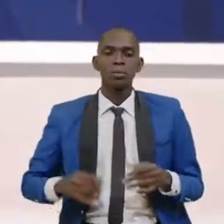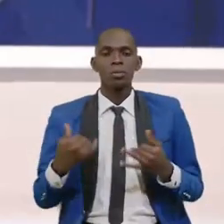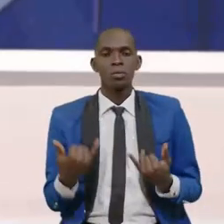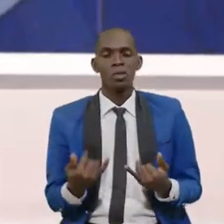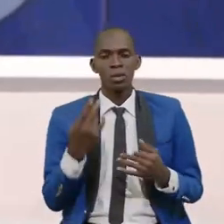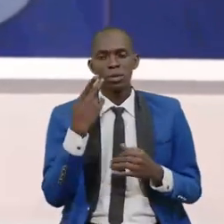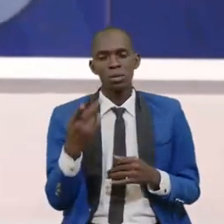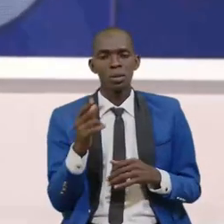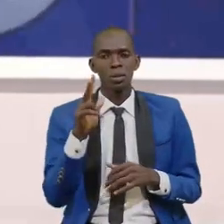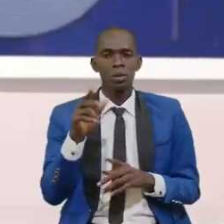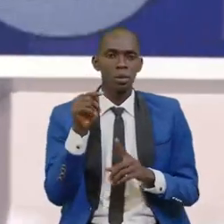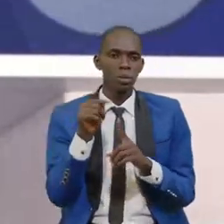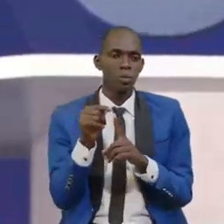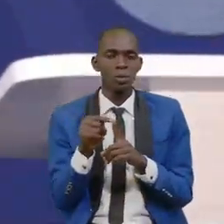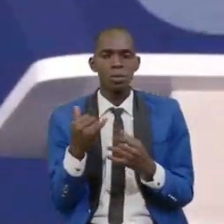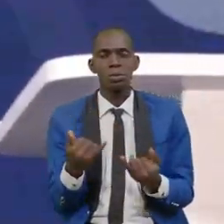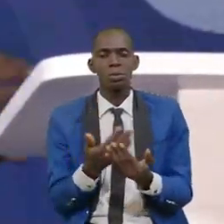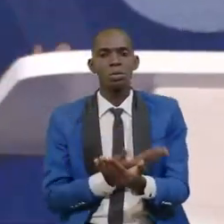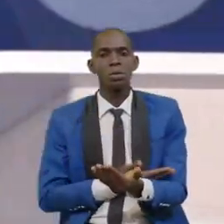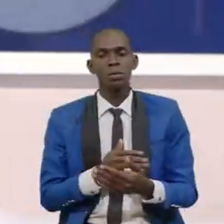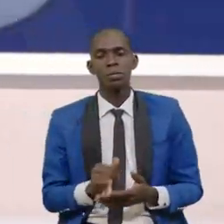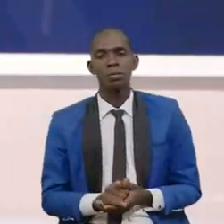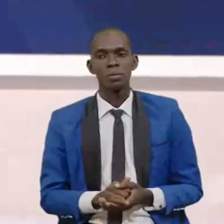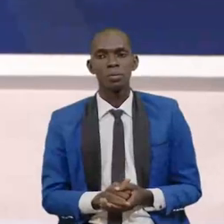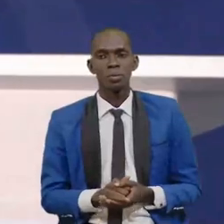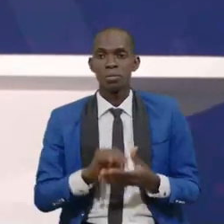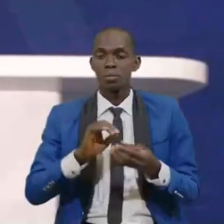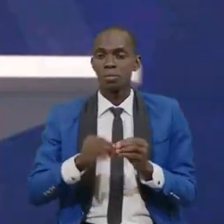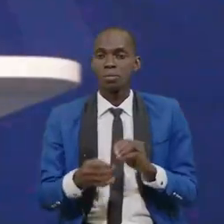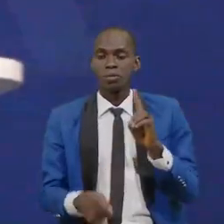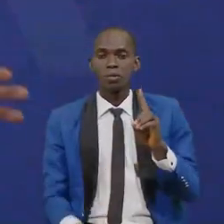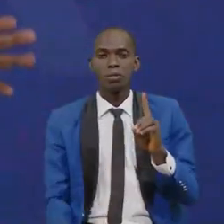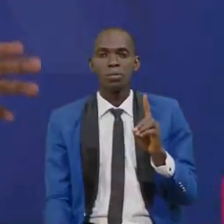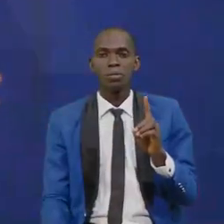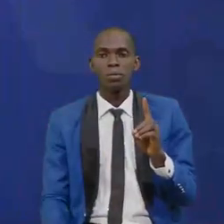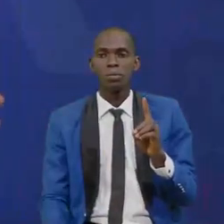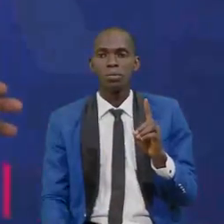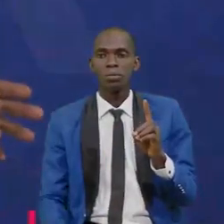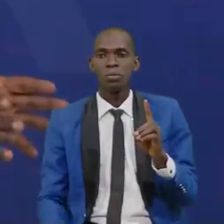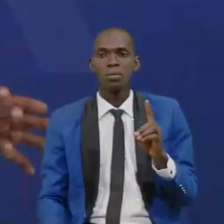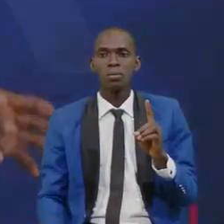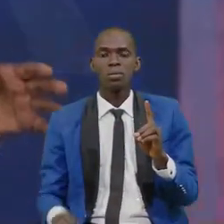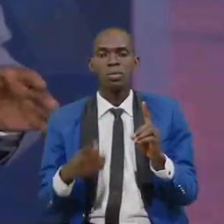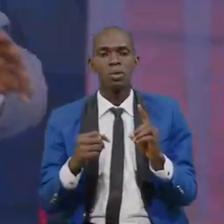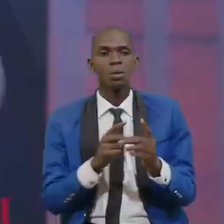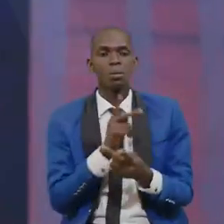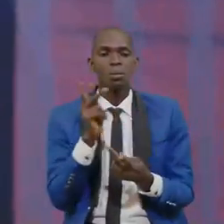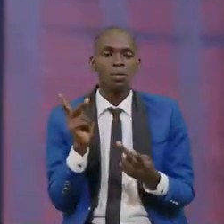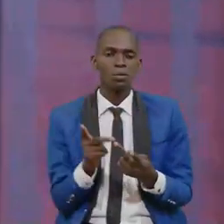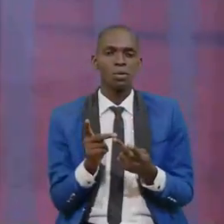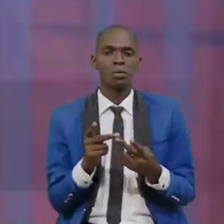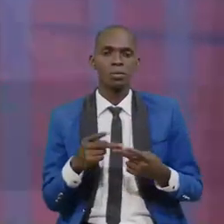Nous allons voir trois points dans le message ce matin. Premièrement, le sacrificateur